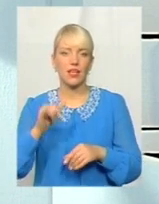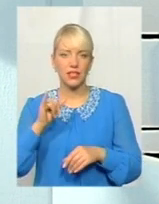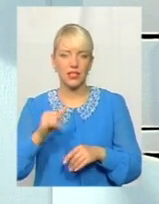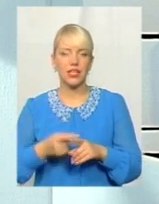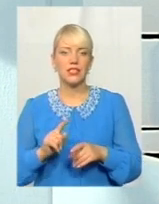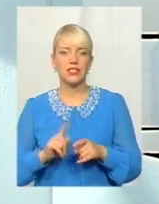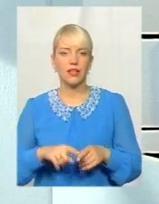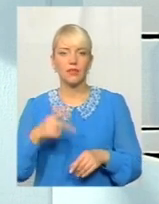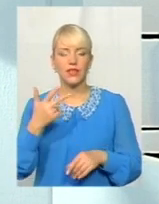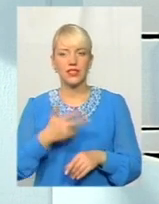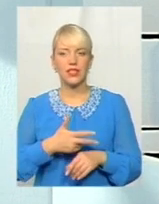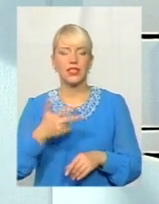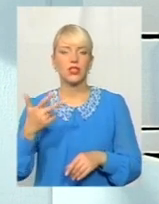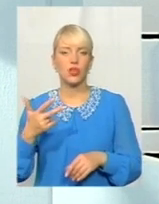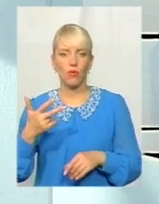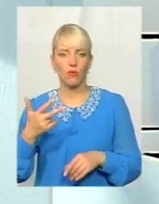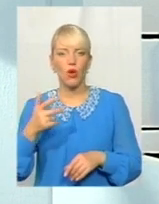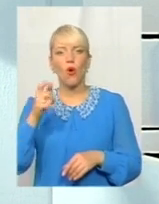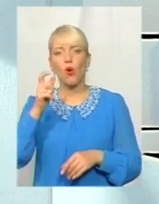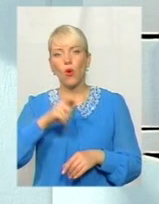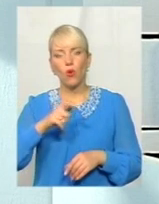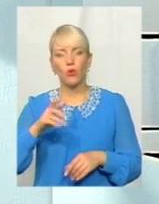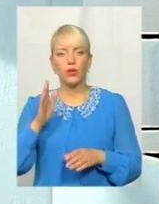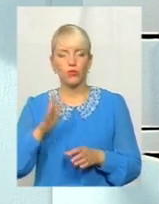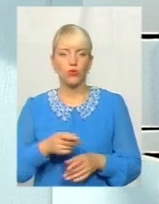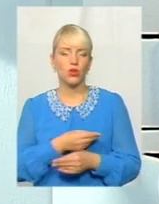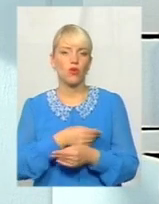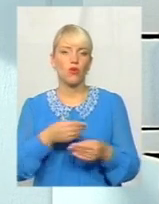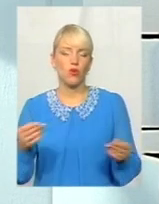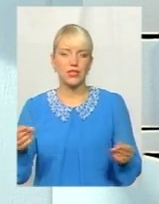цим 33 людям буде роздано завдання.